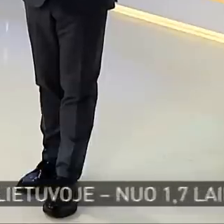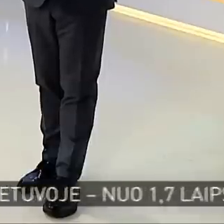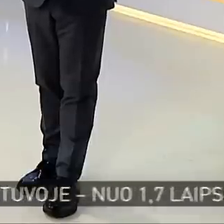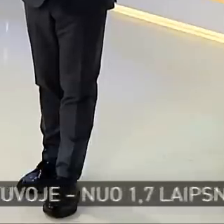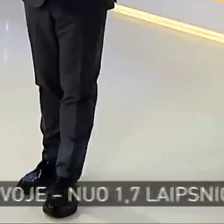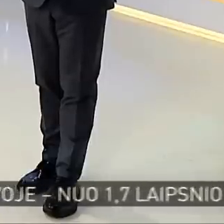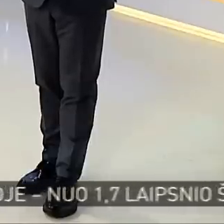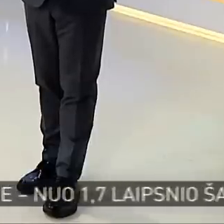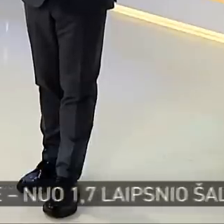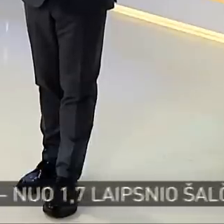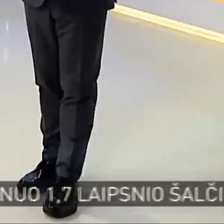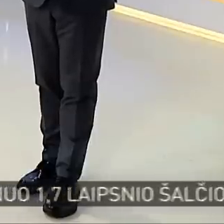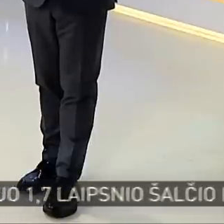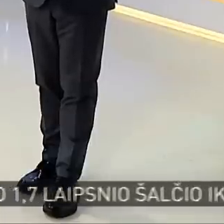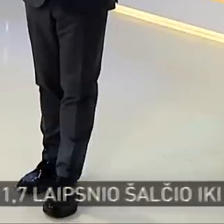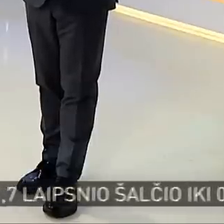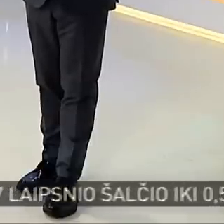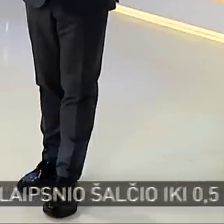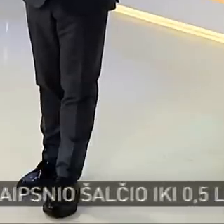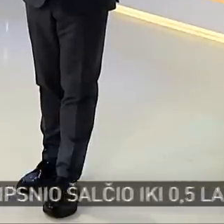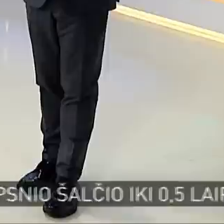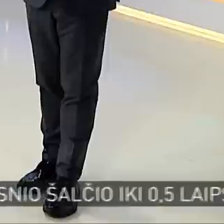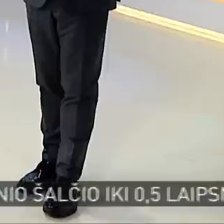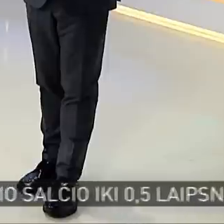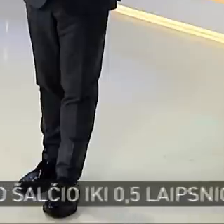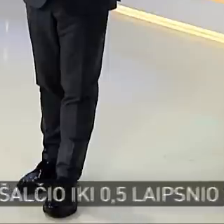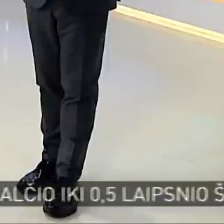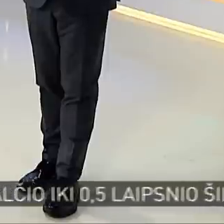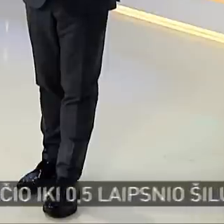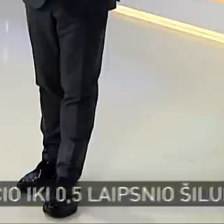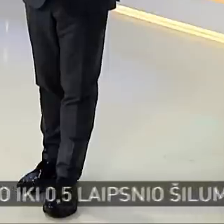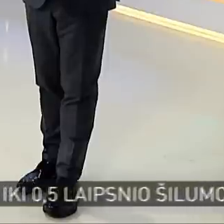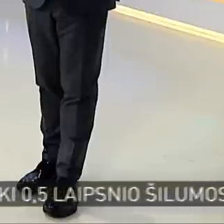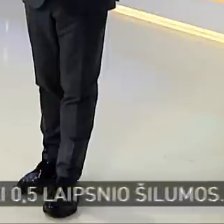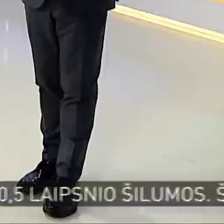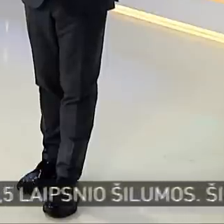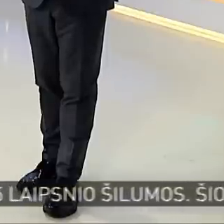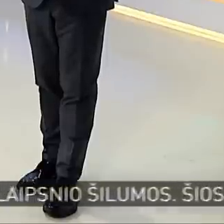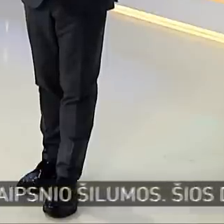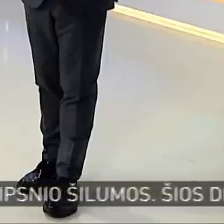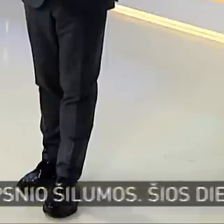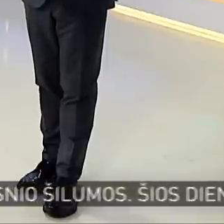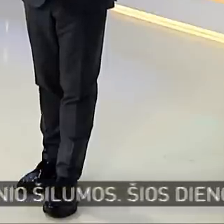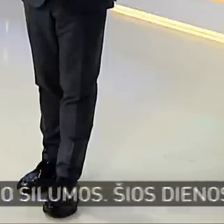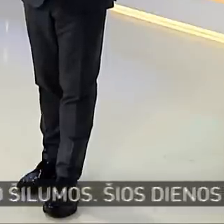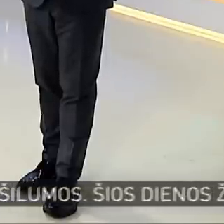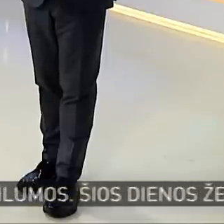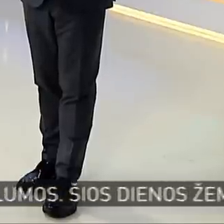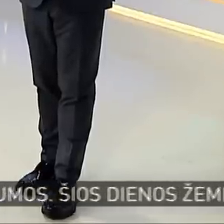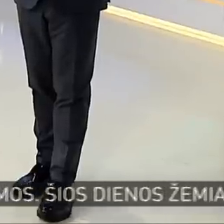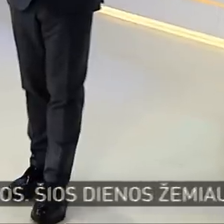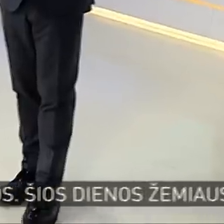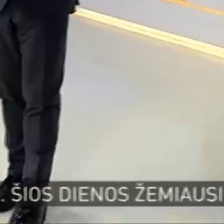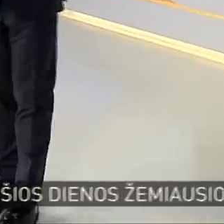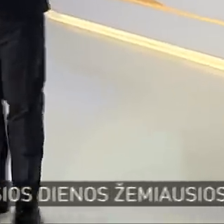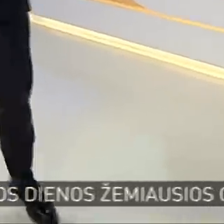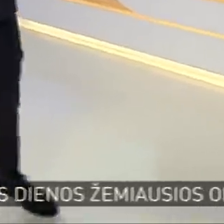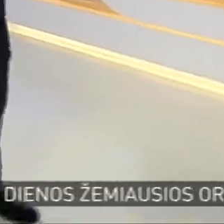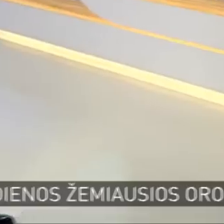Pietų Lietuvoje gali snigti smarkiai. Pirmadienį snigs mažiau ir vėjas silps, bet peizažas vėl bus žiemiškas ir bus gana